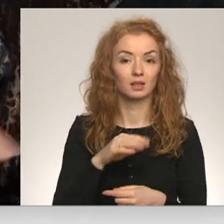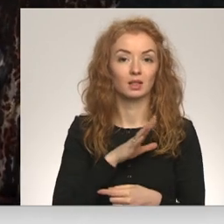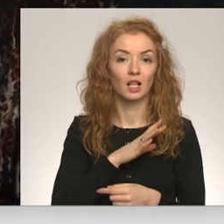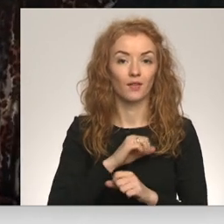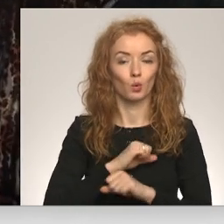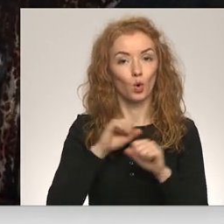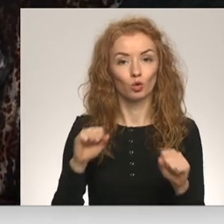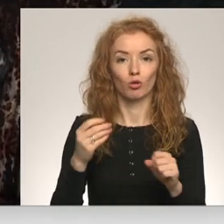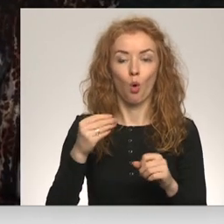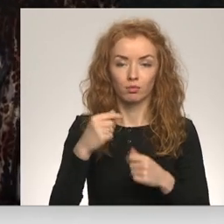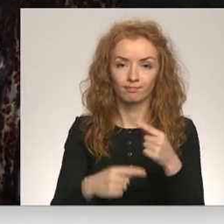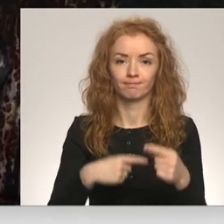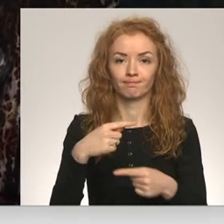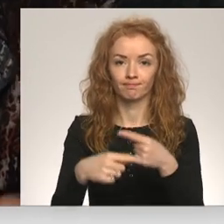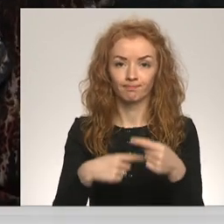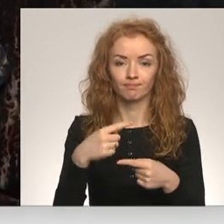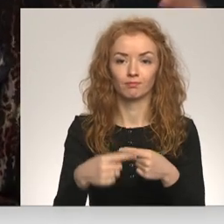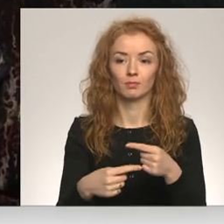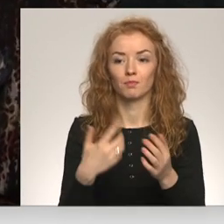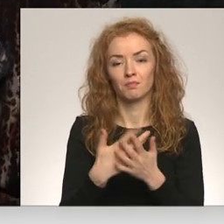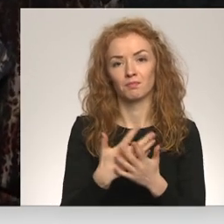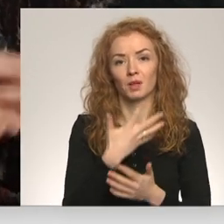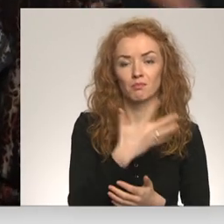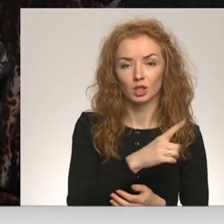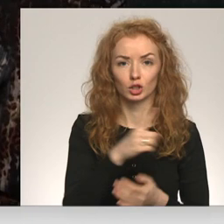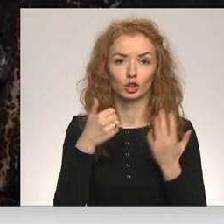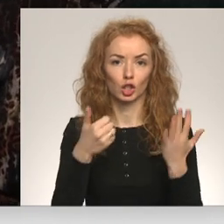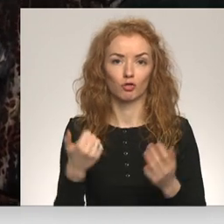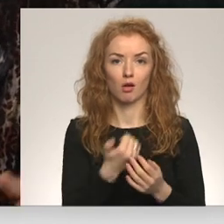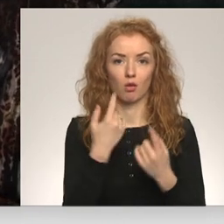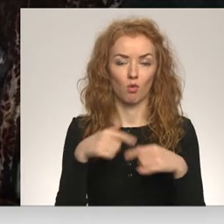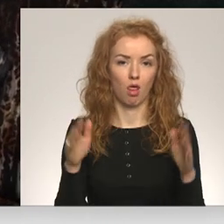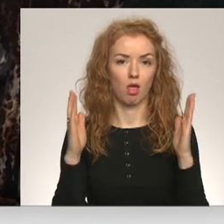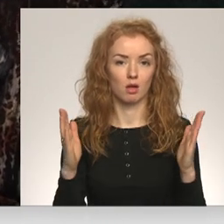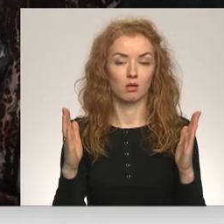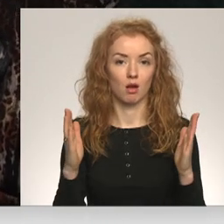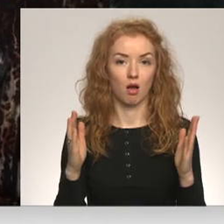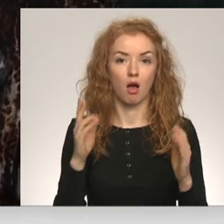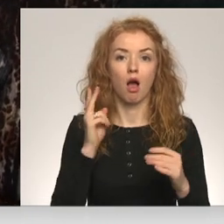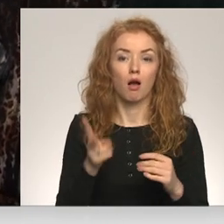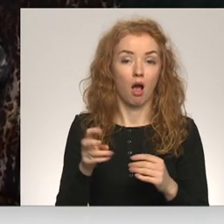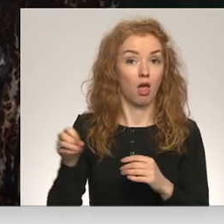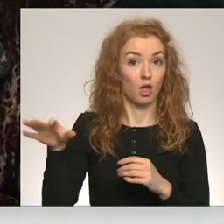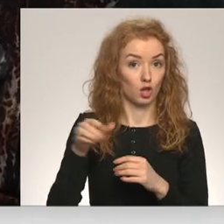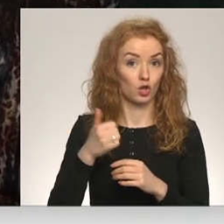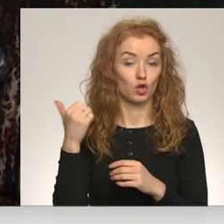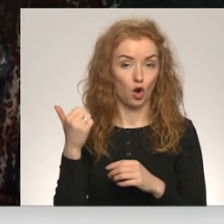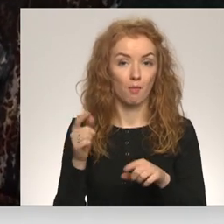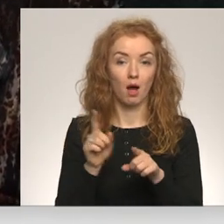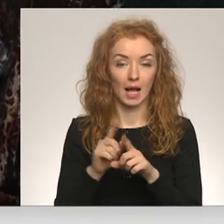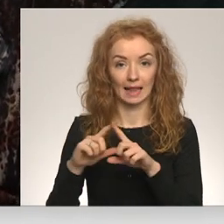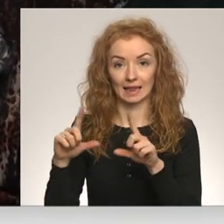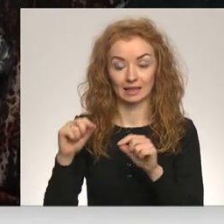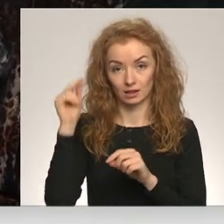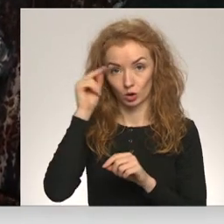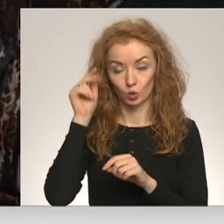finansējumu plūsmu caur mērā vismaz kā 5-6 gadu apmērā, jo kā tas ir varbūt Eiropā, Rietuma Eiropas arī institūtos,